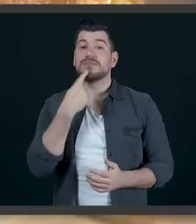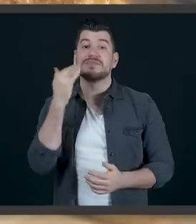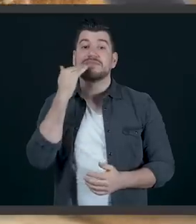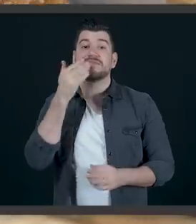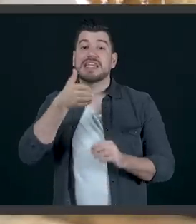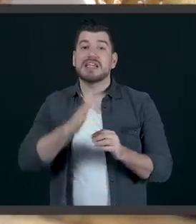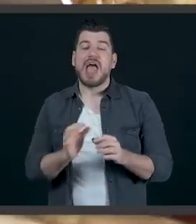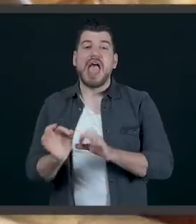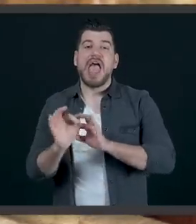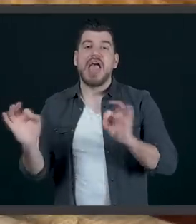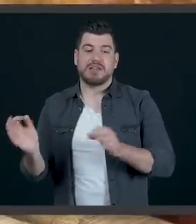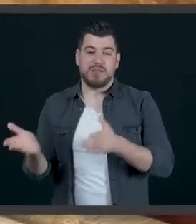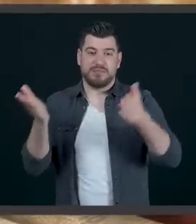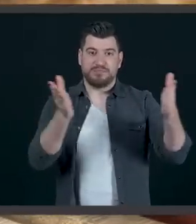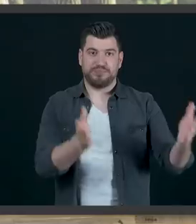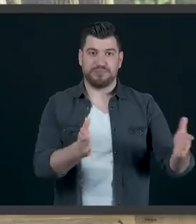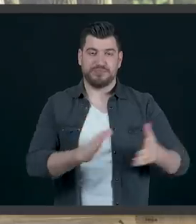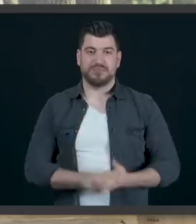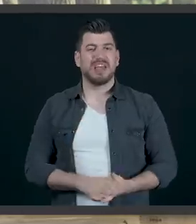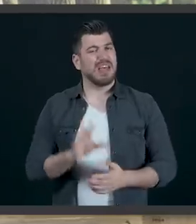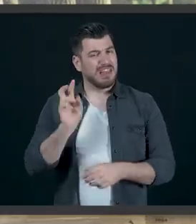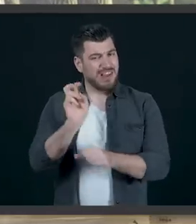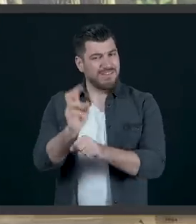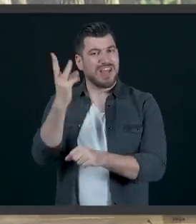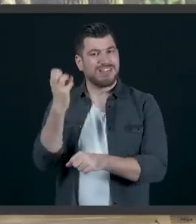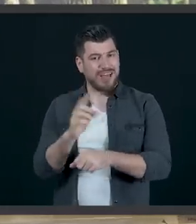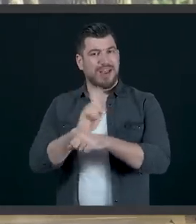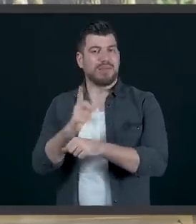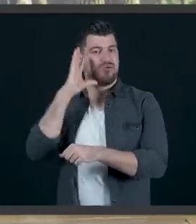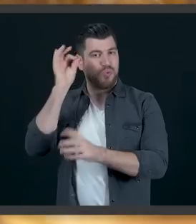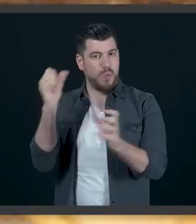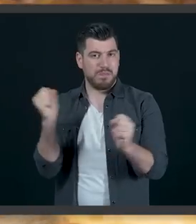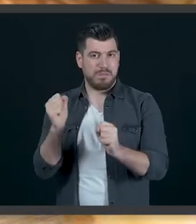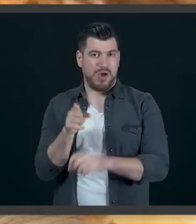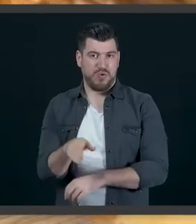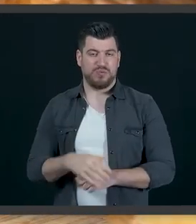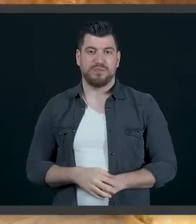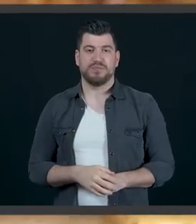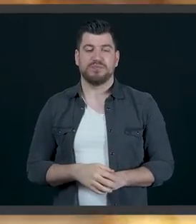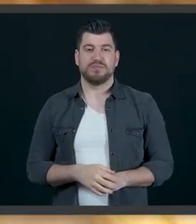έτοιμη. Ακούτε, την έχω αφήσει να κρυώσει και 30 λεπτάκια. Κοιτάξτε.